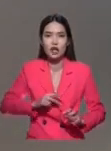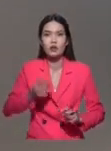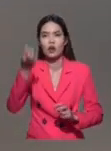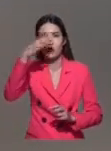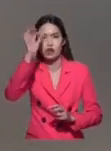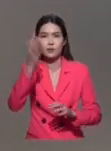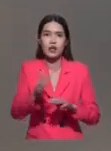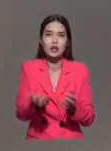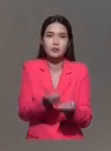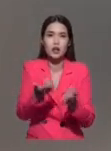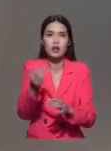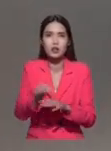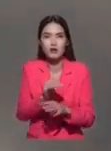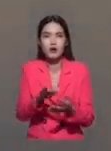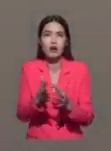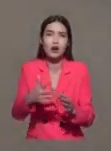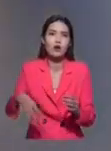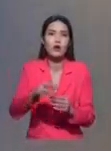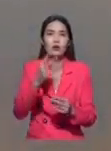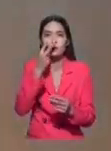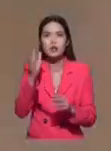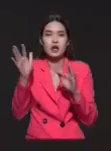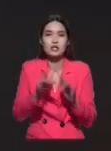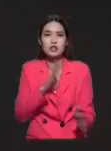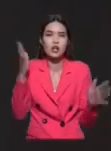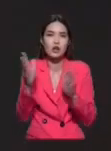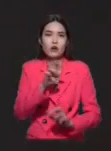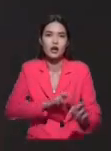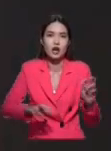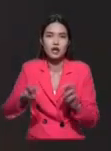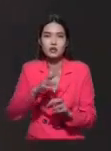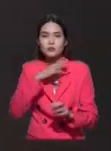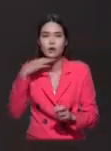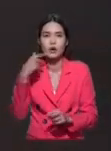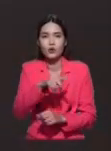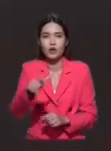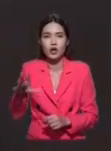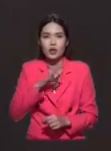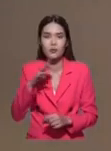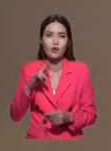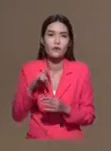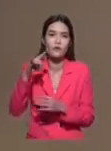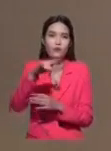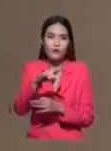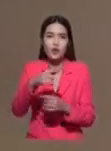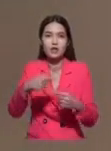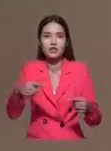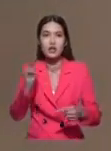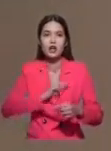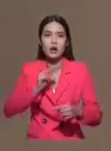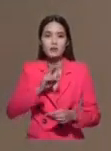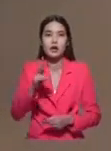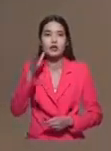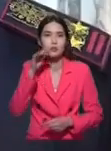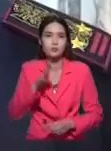полицейские, спасатели, волонтеры и односельчане. Несмотря на снег и ветер, на поиски бросились сотни человек. Поднимали вертолет, работали